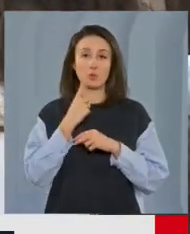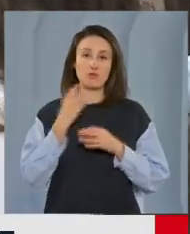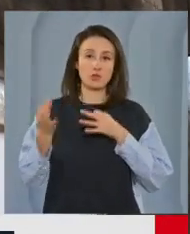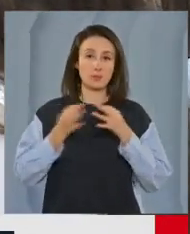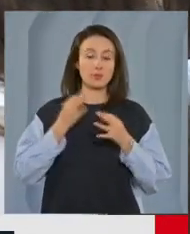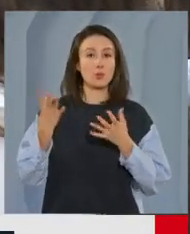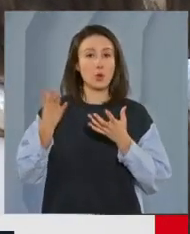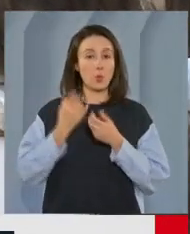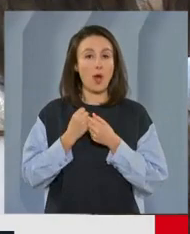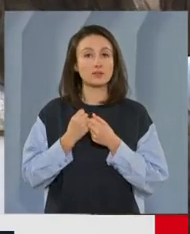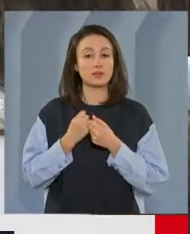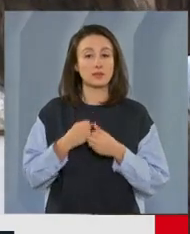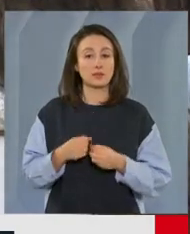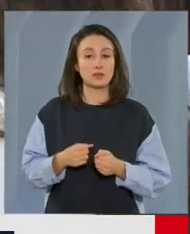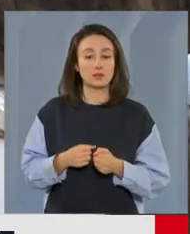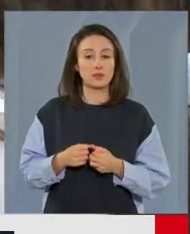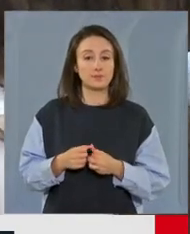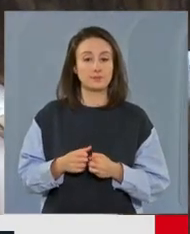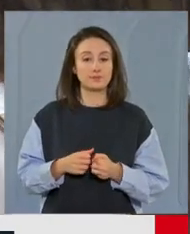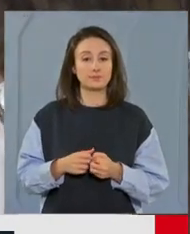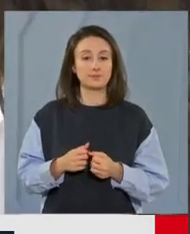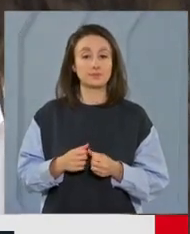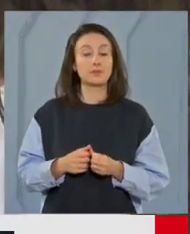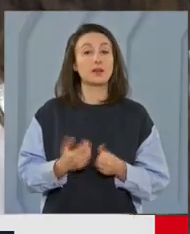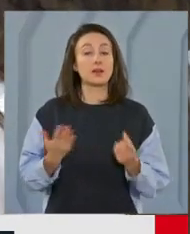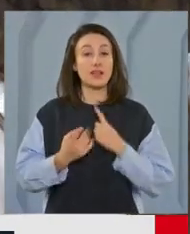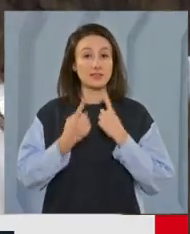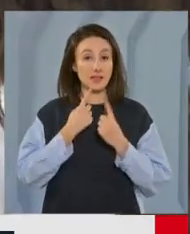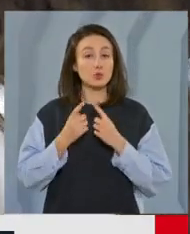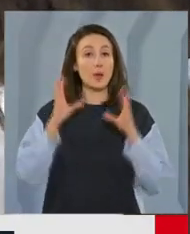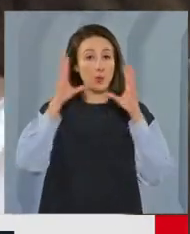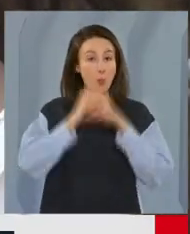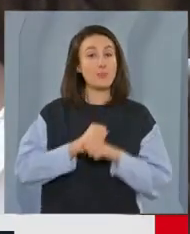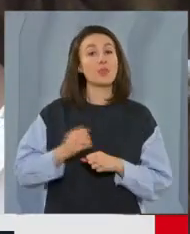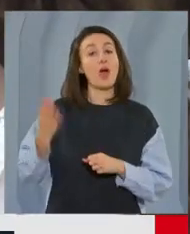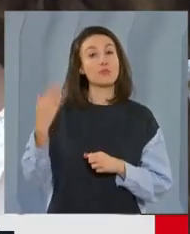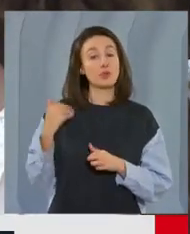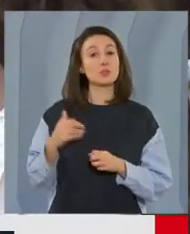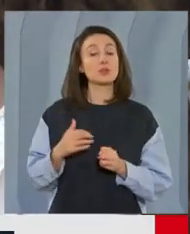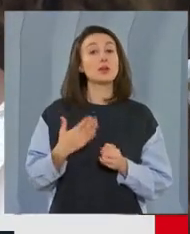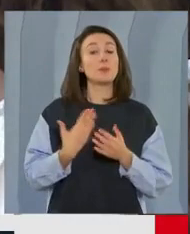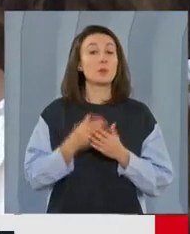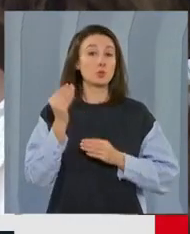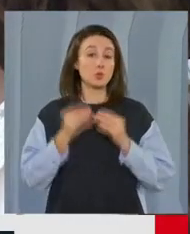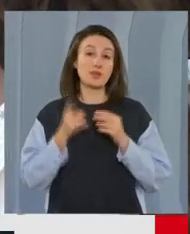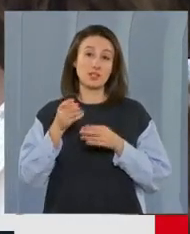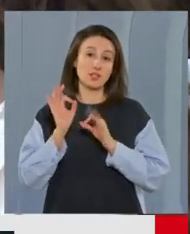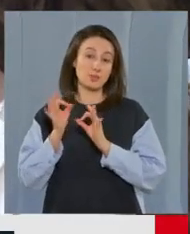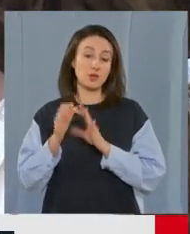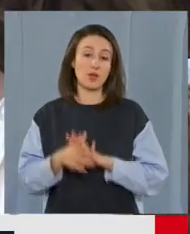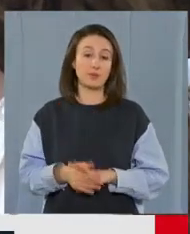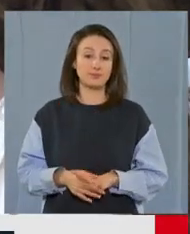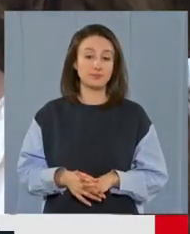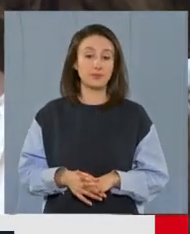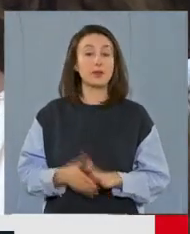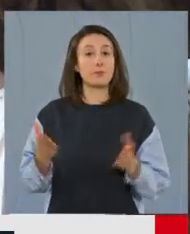măsură luată sau măsură care s-a discutat așa peste noapte, a fost pentru situațiile acestea speciale pe